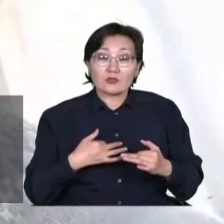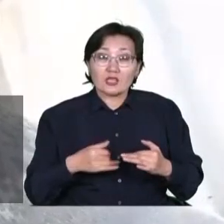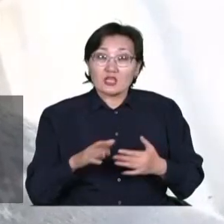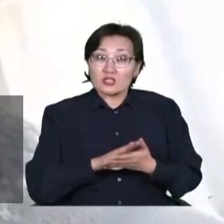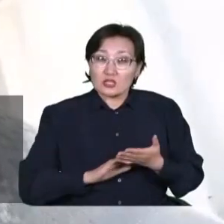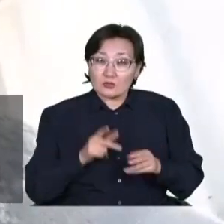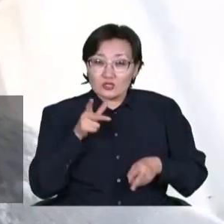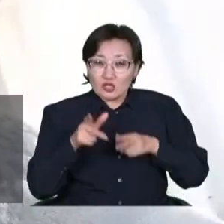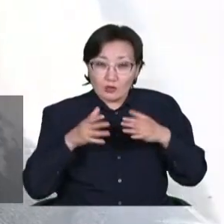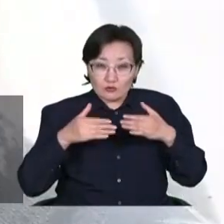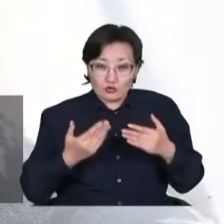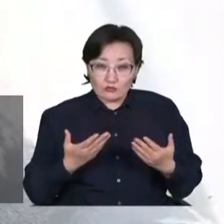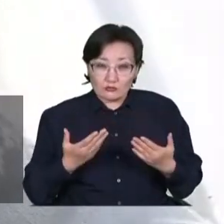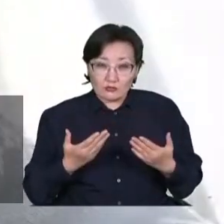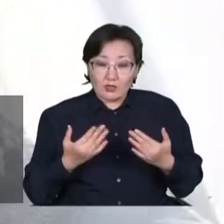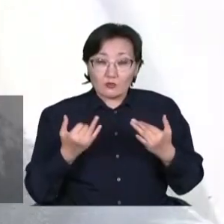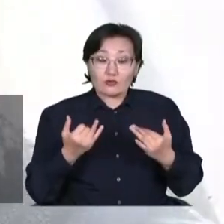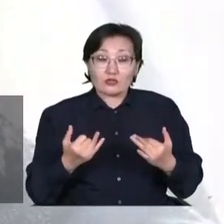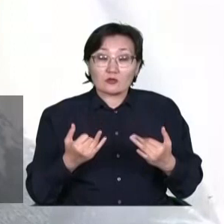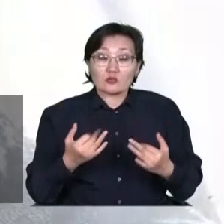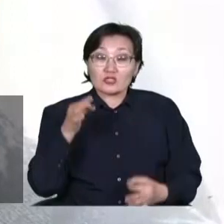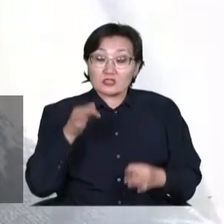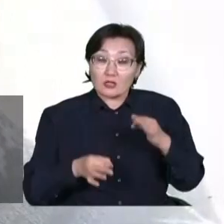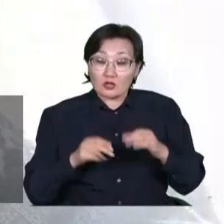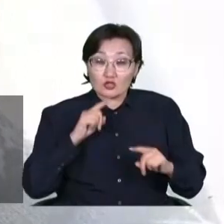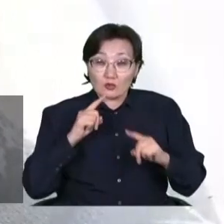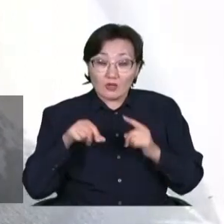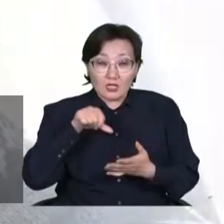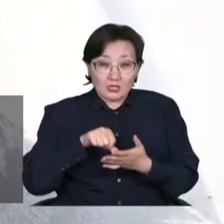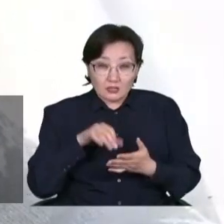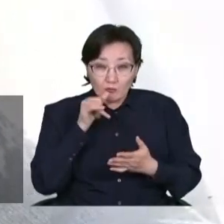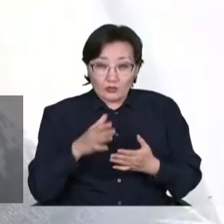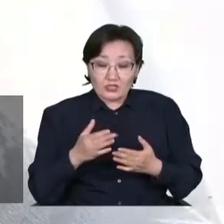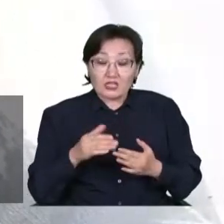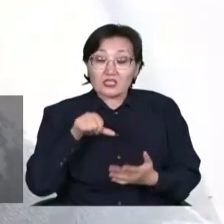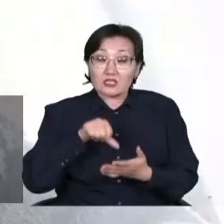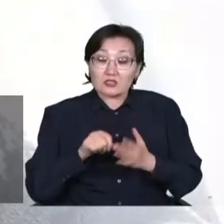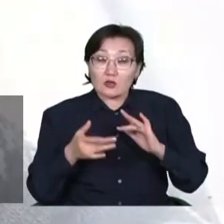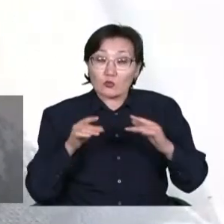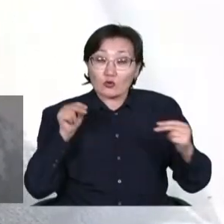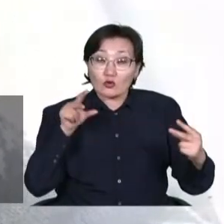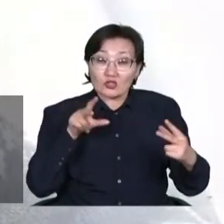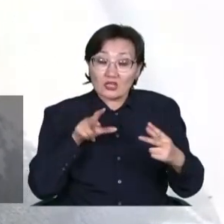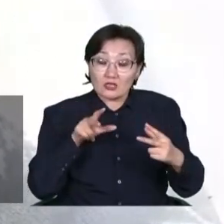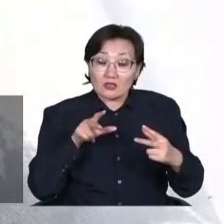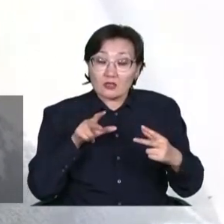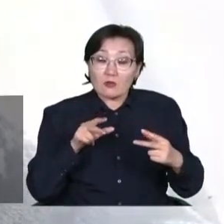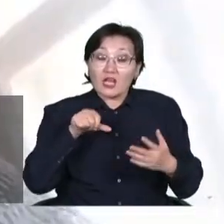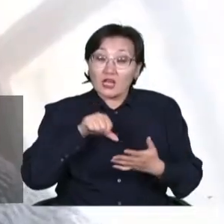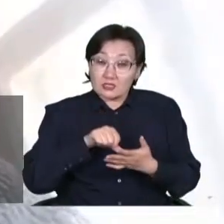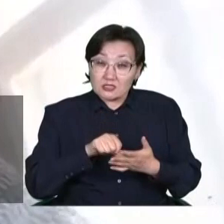Ешқандай арыз шағым жоқ. Енді бүгінгі соттың отырысына қатыса алмадым, бірақ қатысқанда онлайн түрде жүйеде